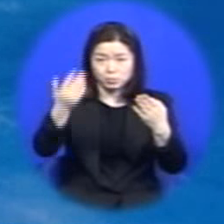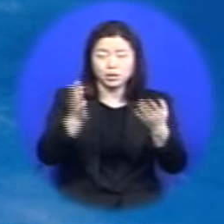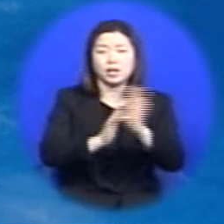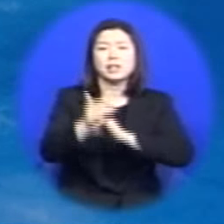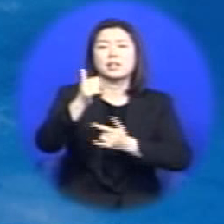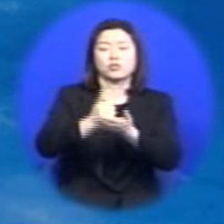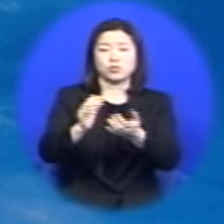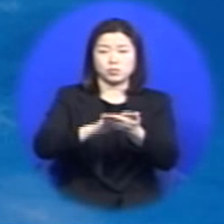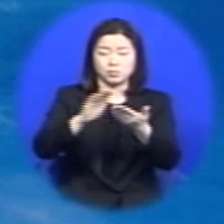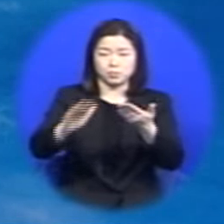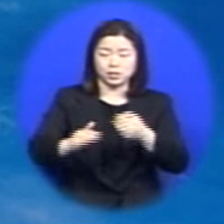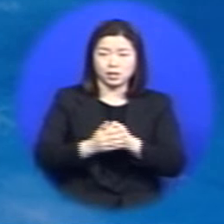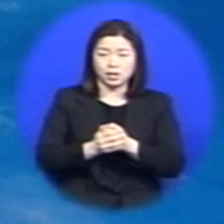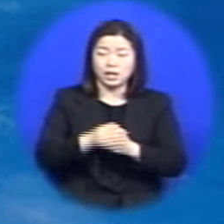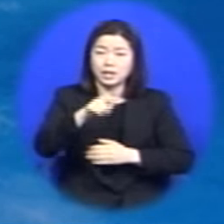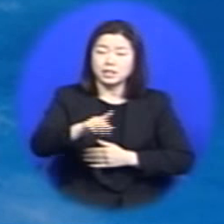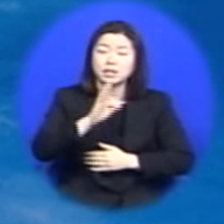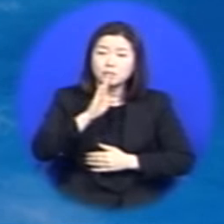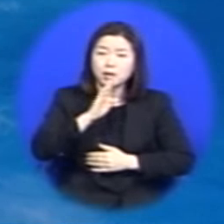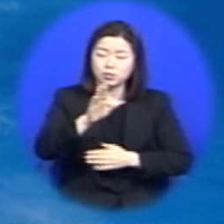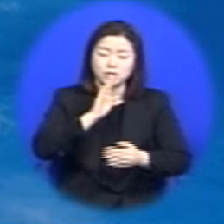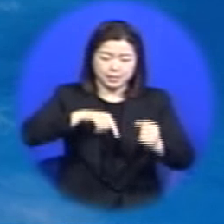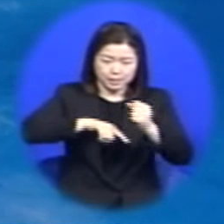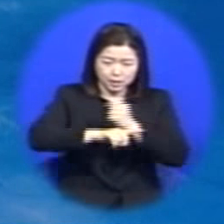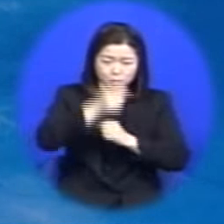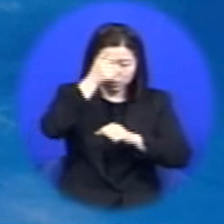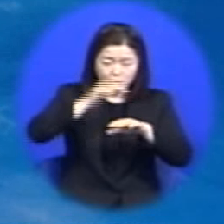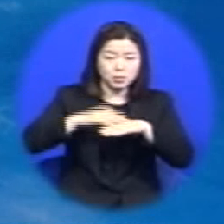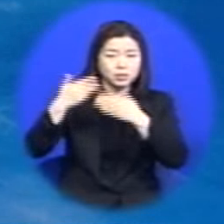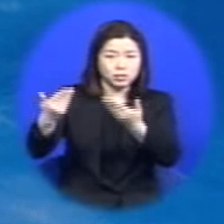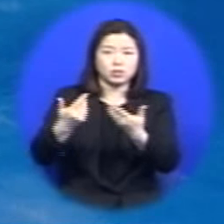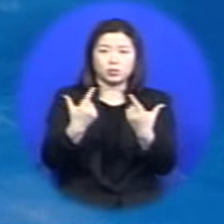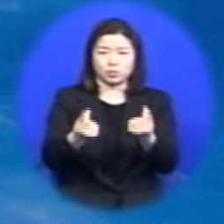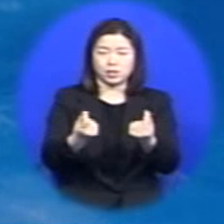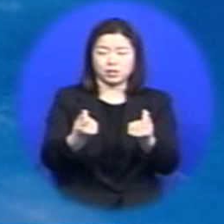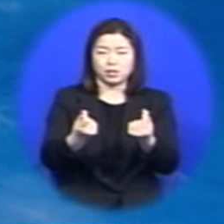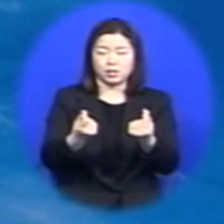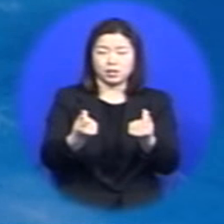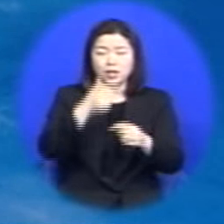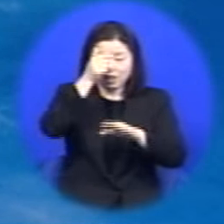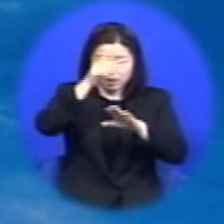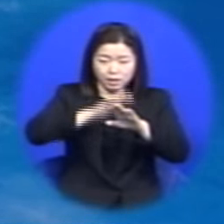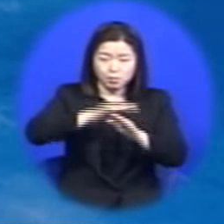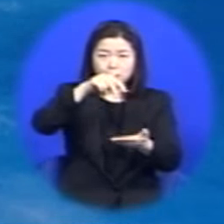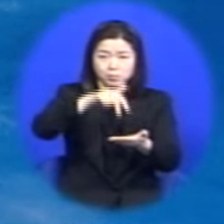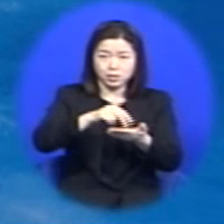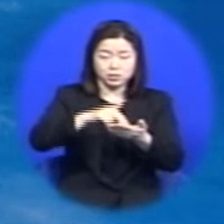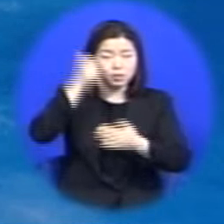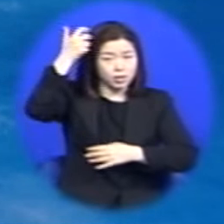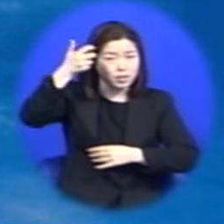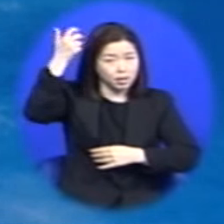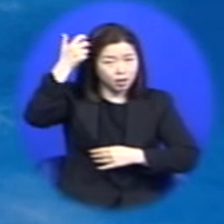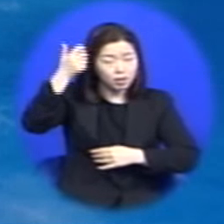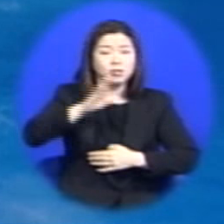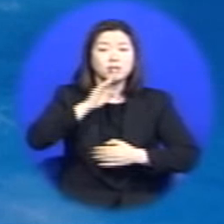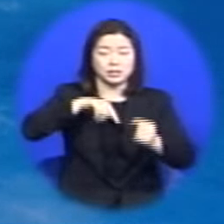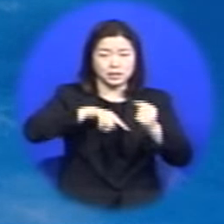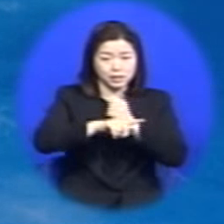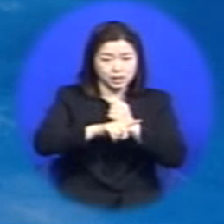이것이 바로 진리로 예배하는 겁니다. 예배에 있어서 영과 진리 항상 같이 있어야